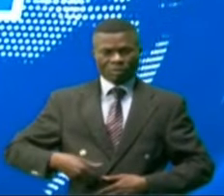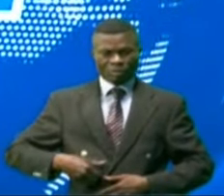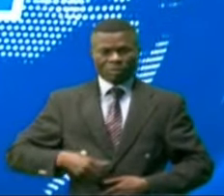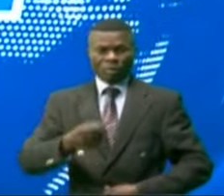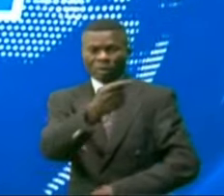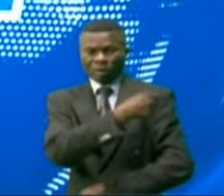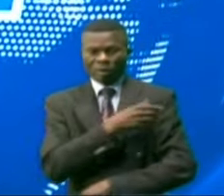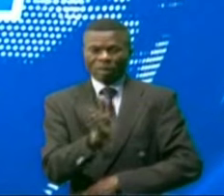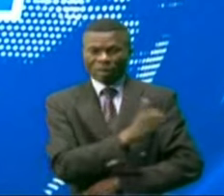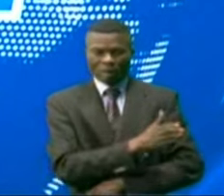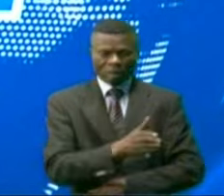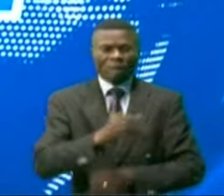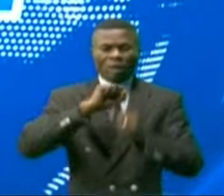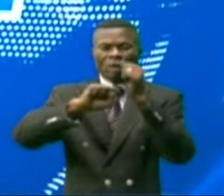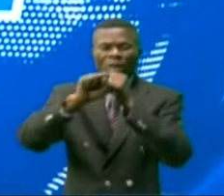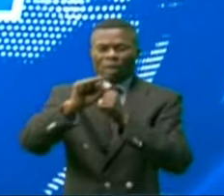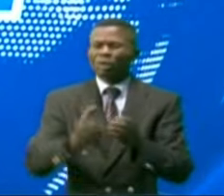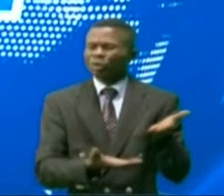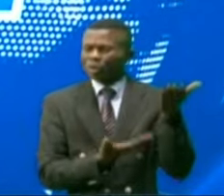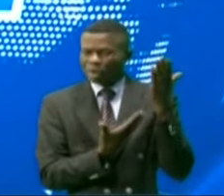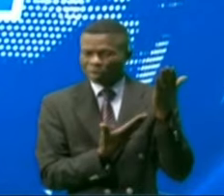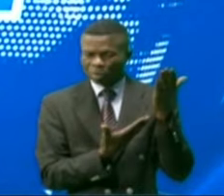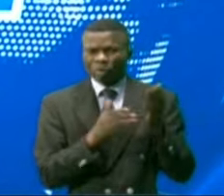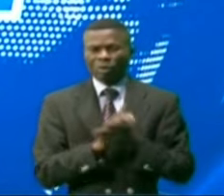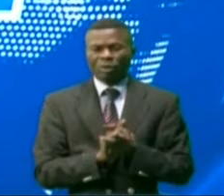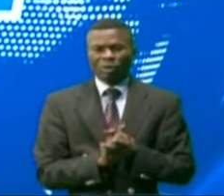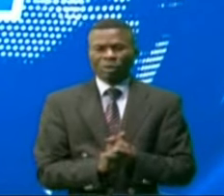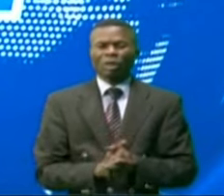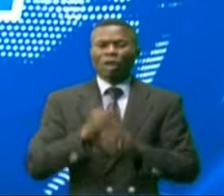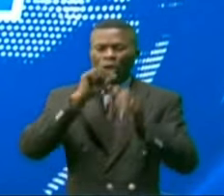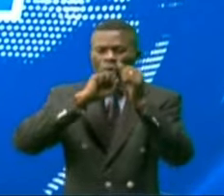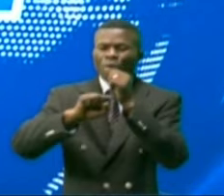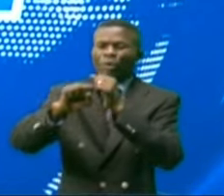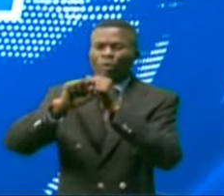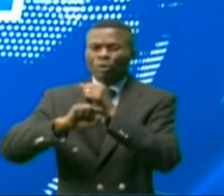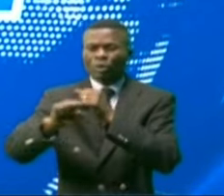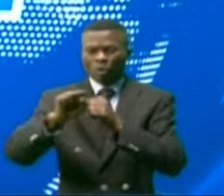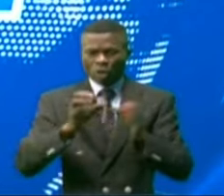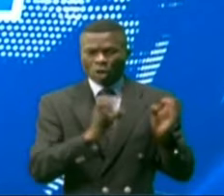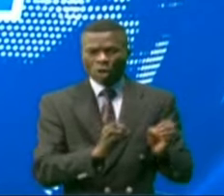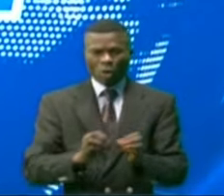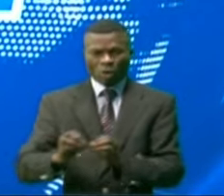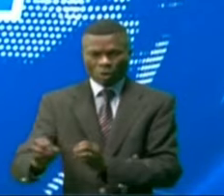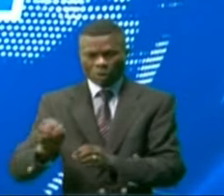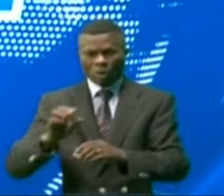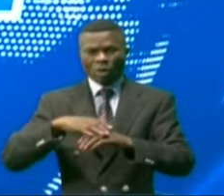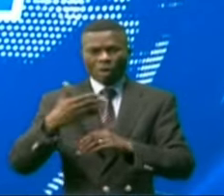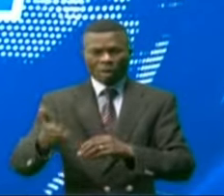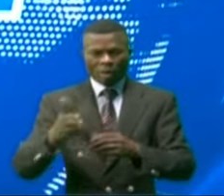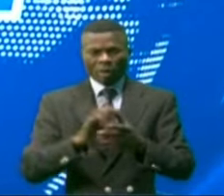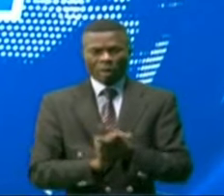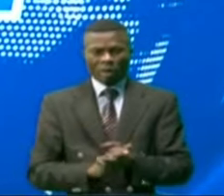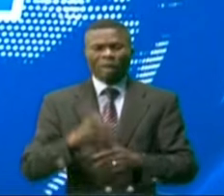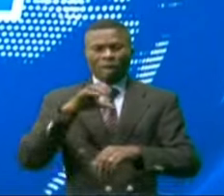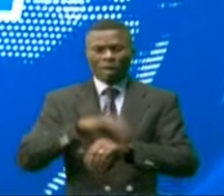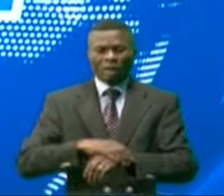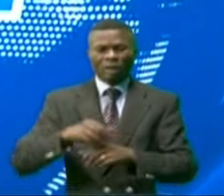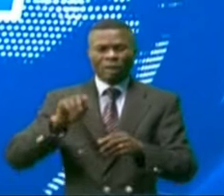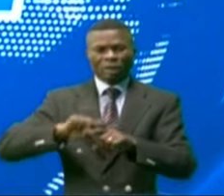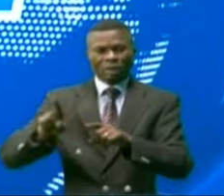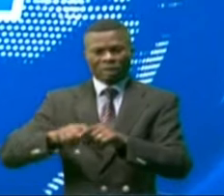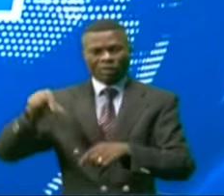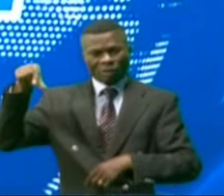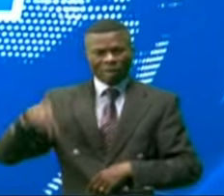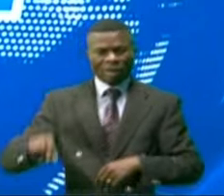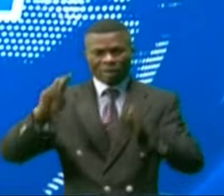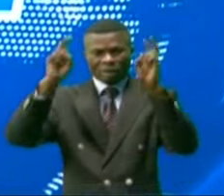la sensibilisation s'avère indispensable. Des séances de mobilisation sont organisées après l'annonce des cas dans différents quartiers de la